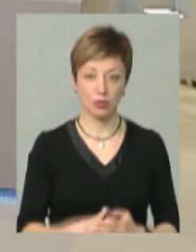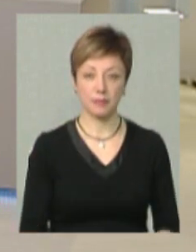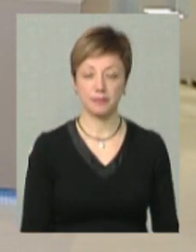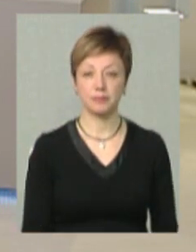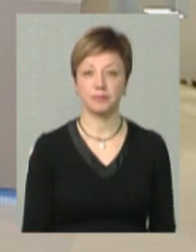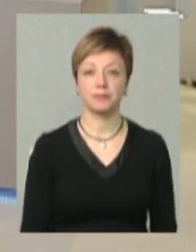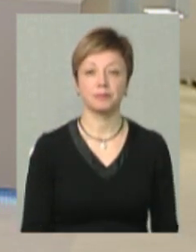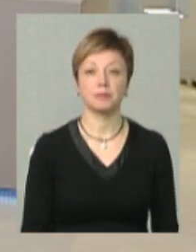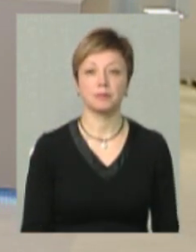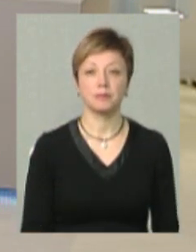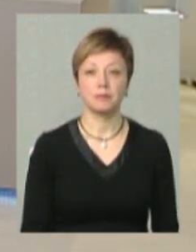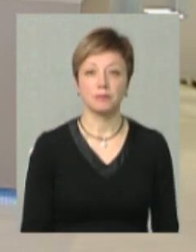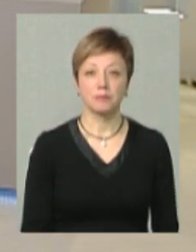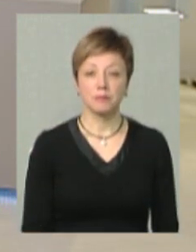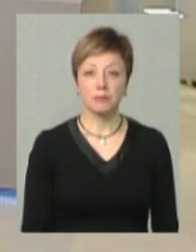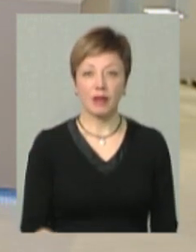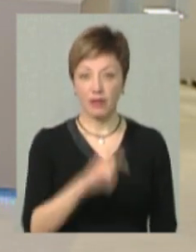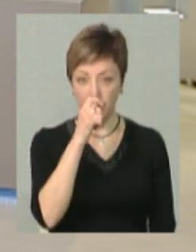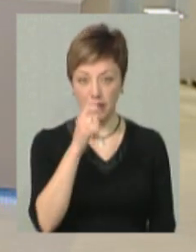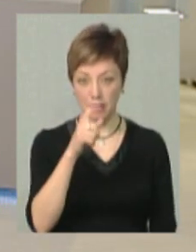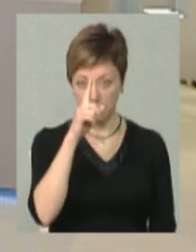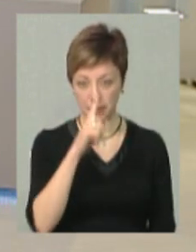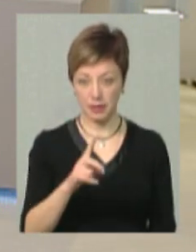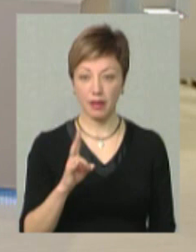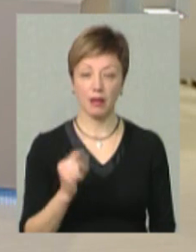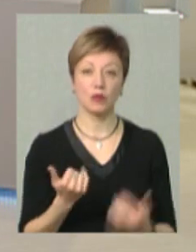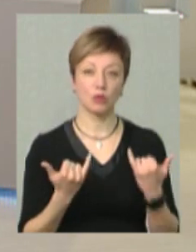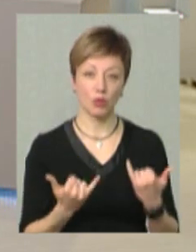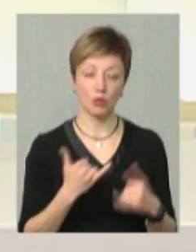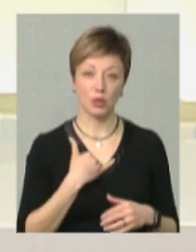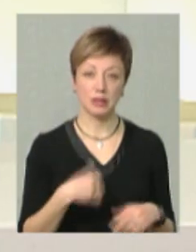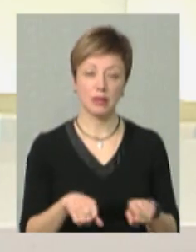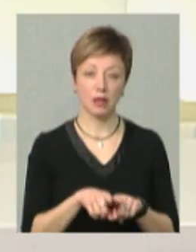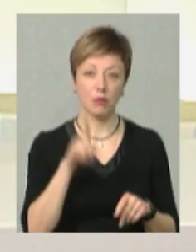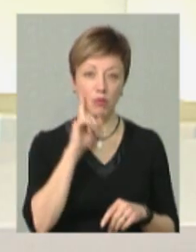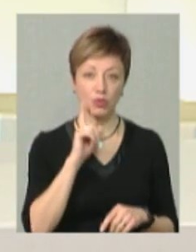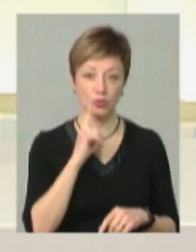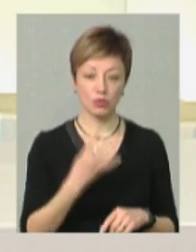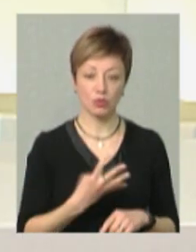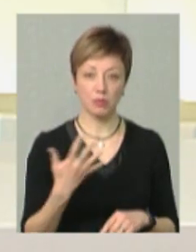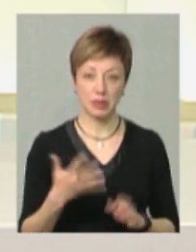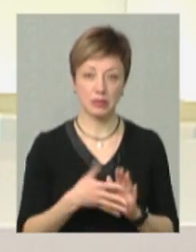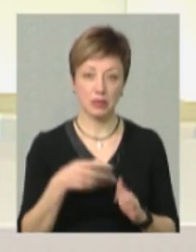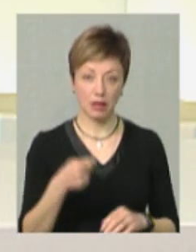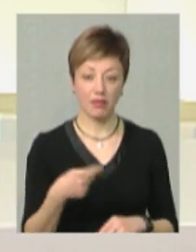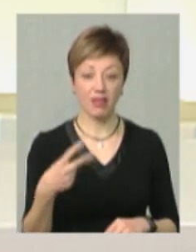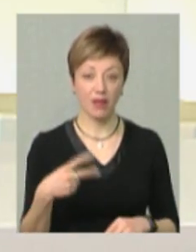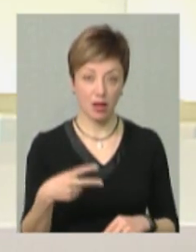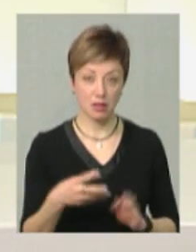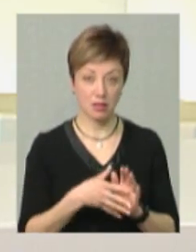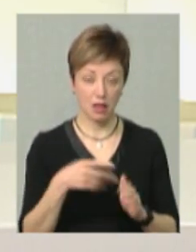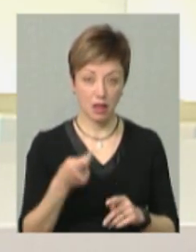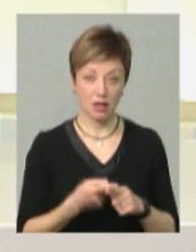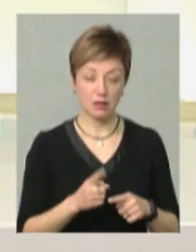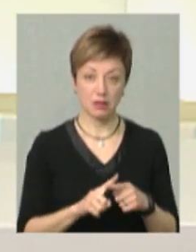зв'язку. В квітні місяці, от на сьогодні, в нас таких поки що 45 заяв, 20 з них банк.